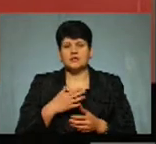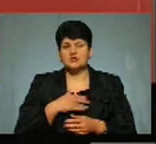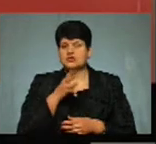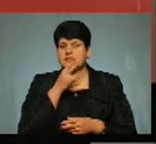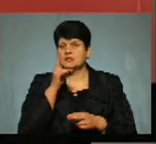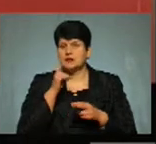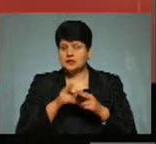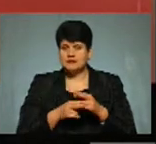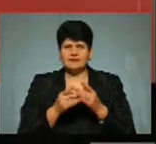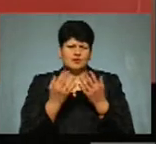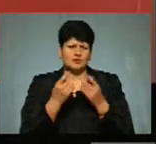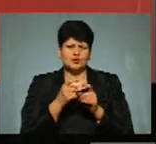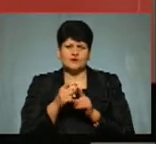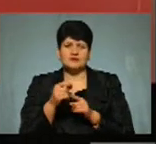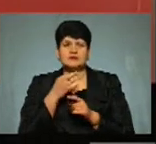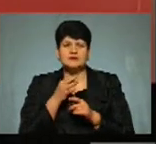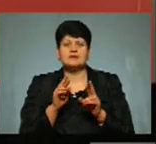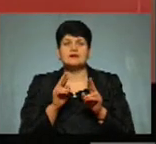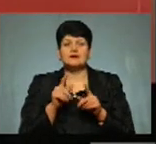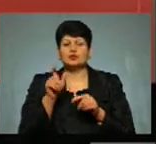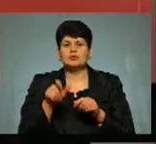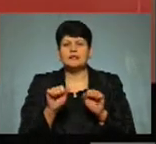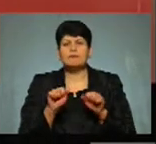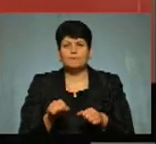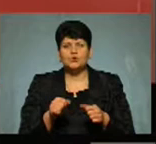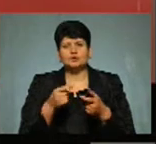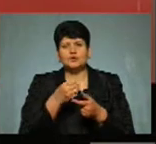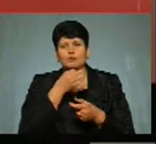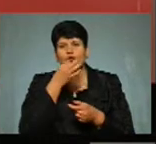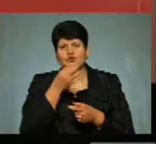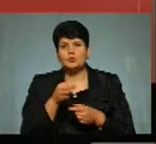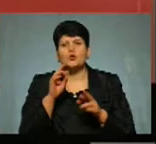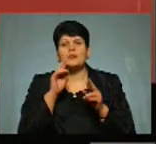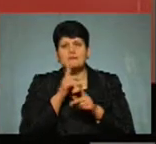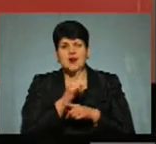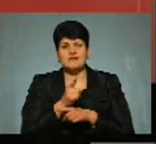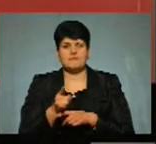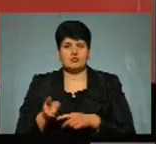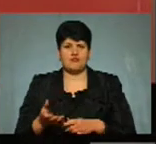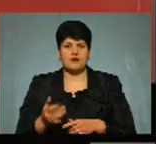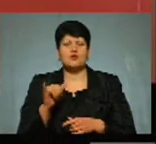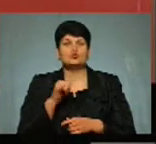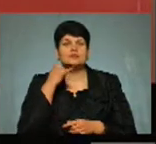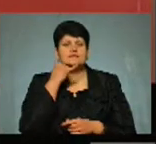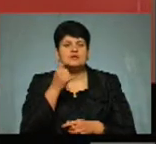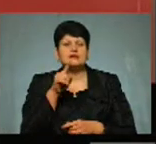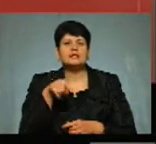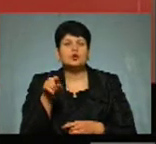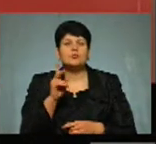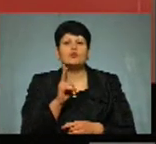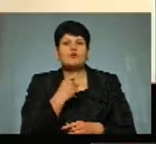завершується, але буквально в кількох словах скажіть, яким чином людина може повідомити про неправильне паркування? Куди телефонувати, за яким номером, кому